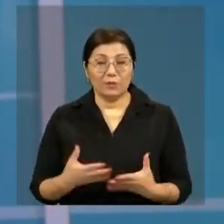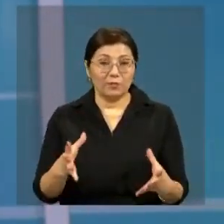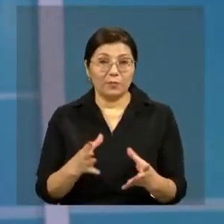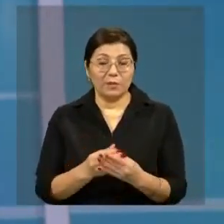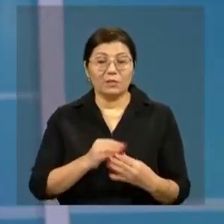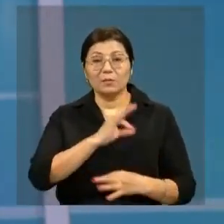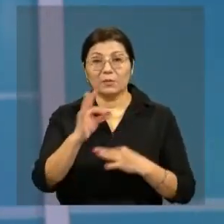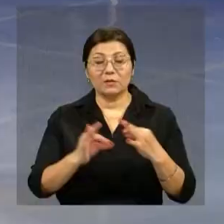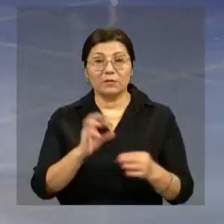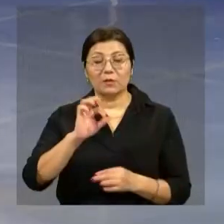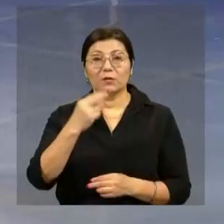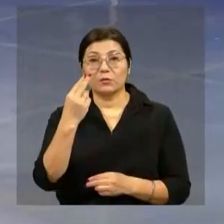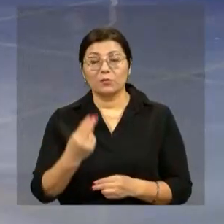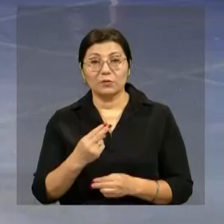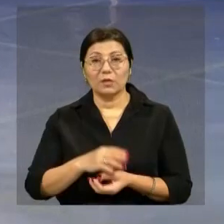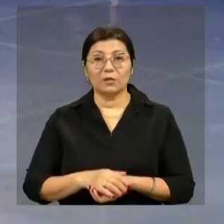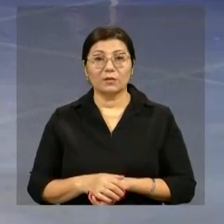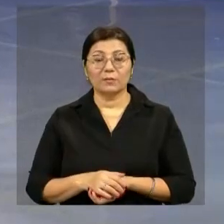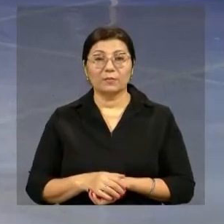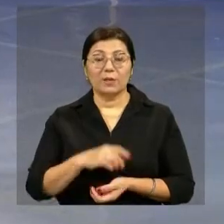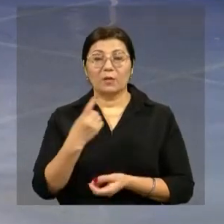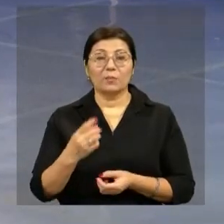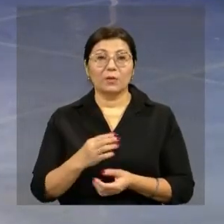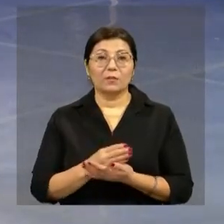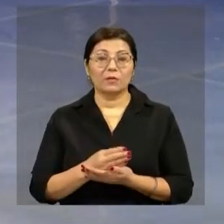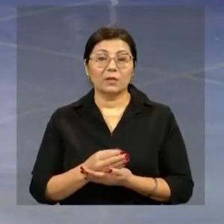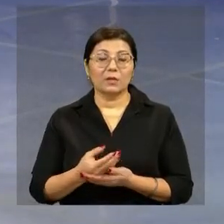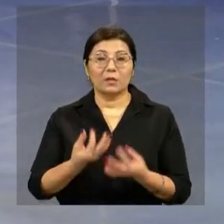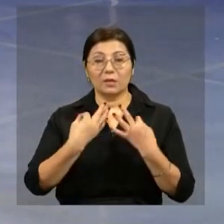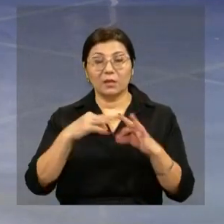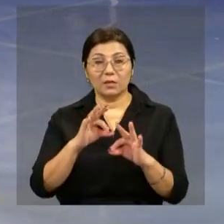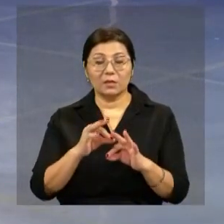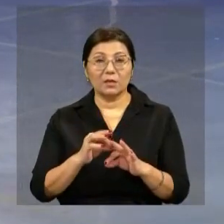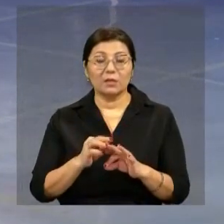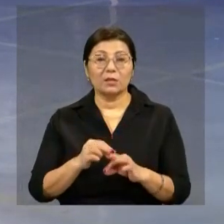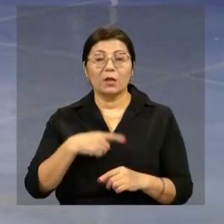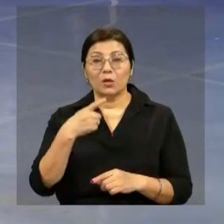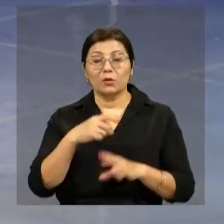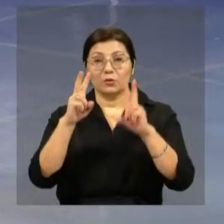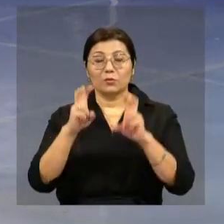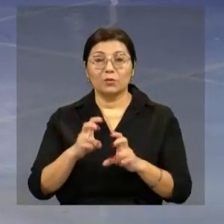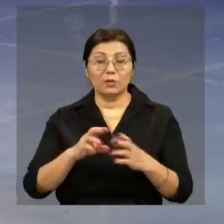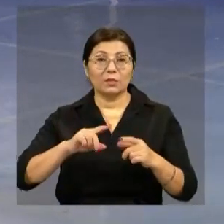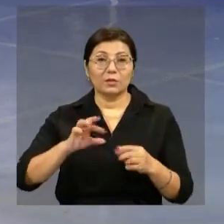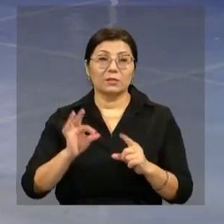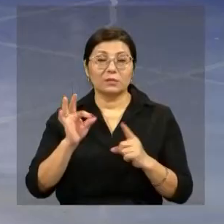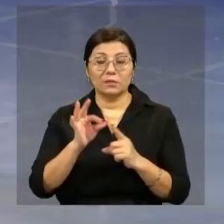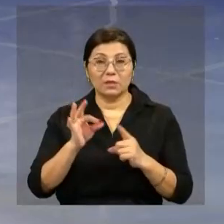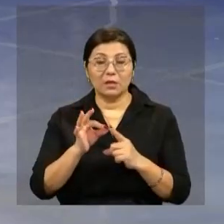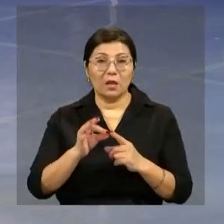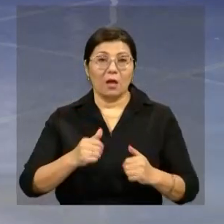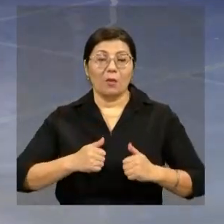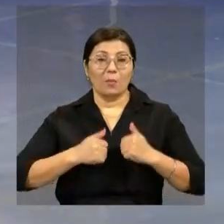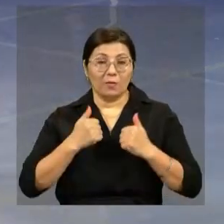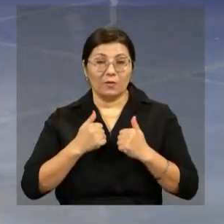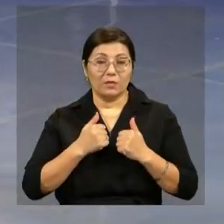проекта сделали вместе. Какие это проекты? Первый проект — это Ерконсуле. Цель проекта — повышать гражданский активизм.